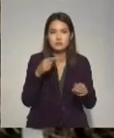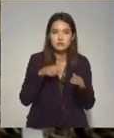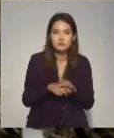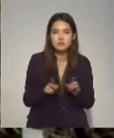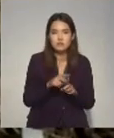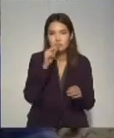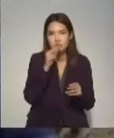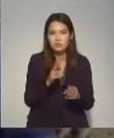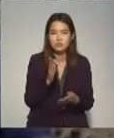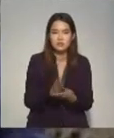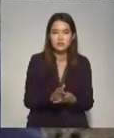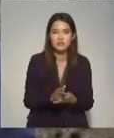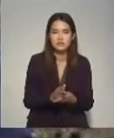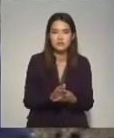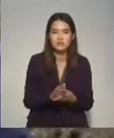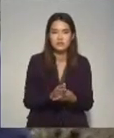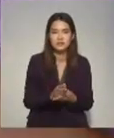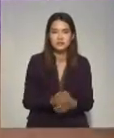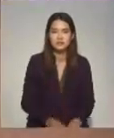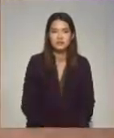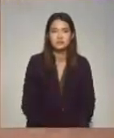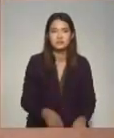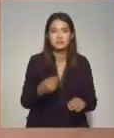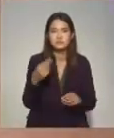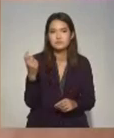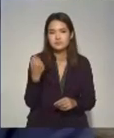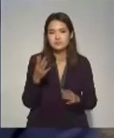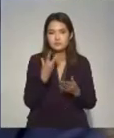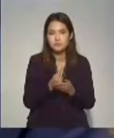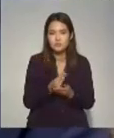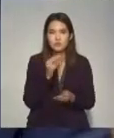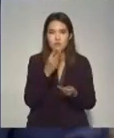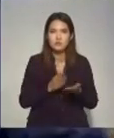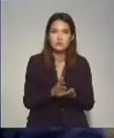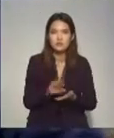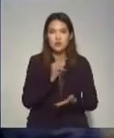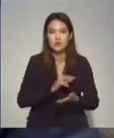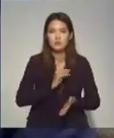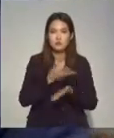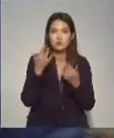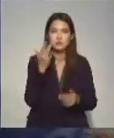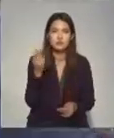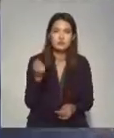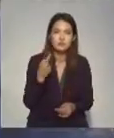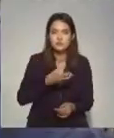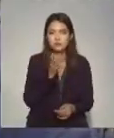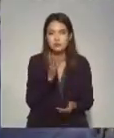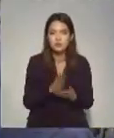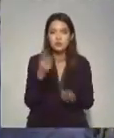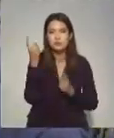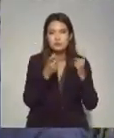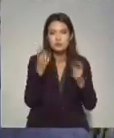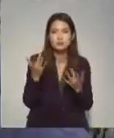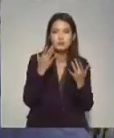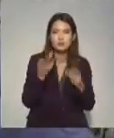құмар болғанын айтады. Вызовут его на работу, он работает. Отағасының тұрақты жұмысы болған жоқ, арақты аратыра ішіп тұратын. Ал әйелі маскүнем болды,